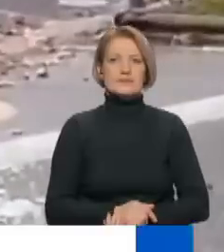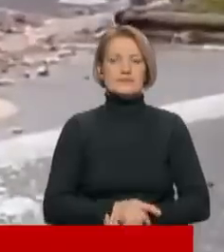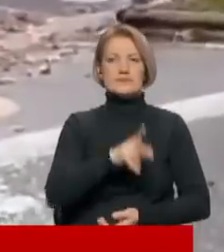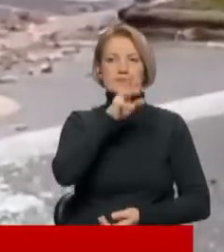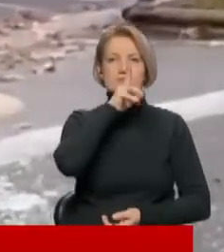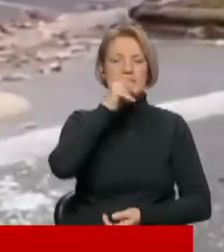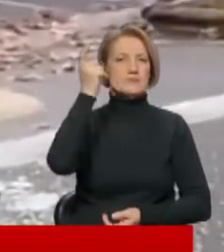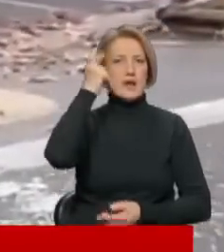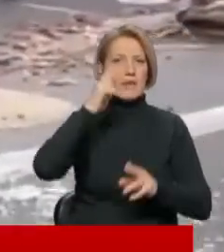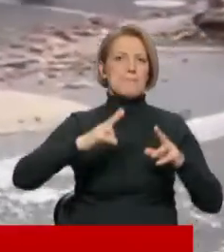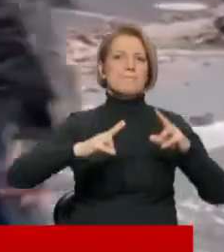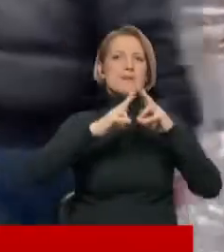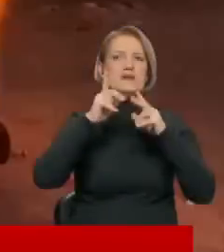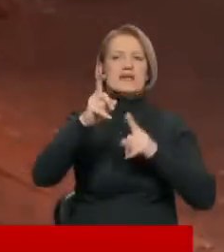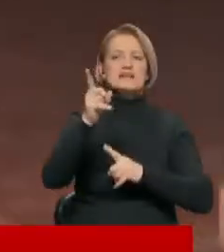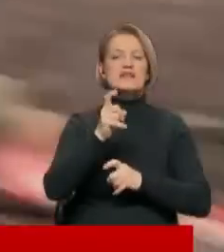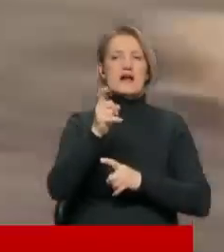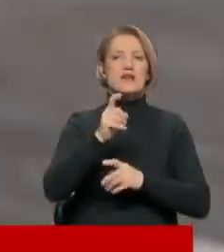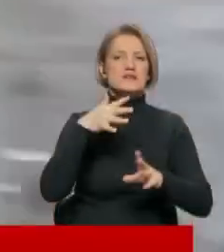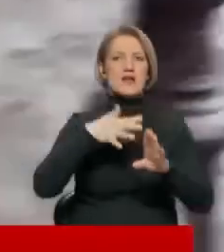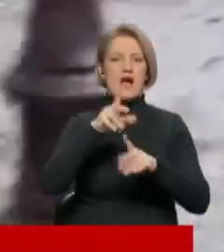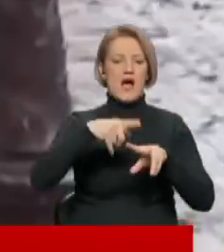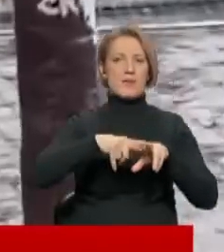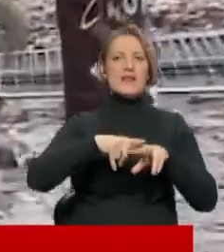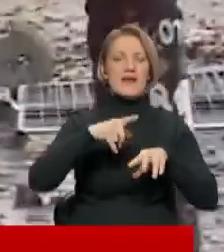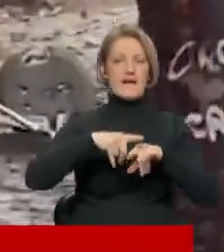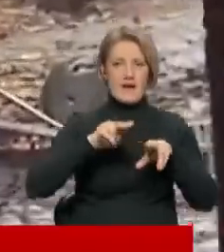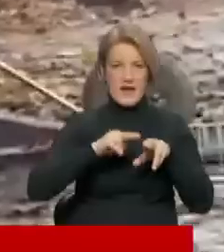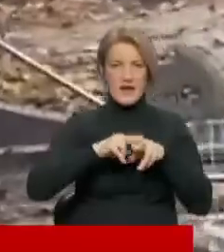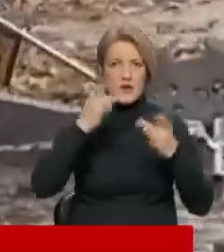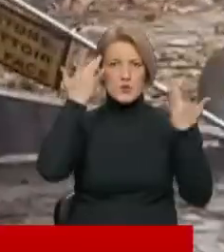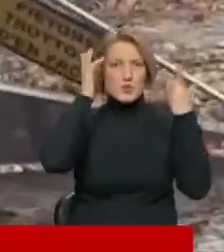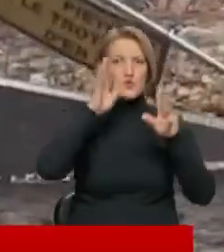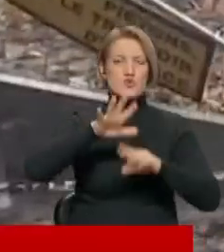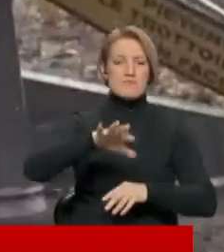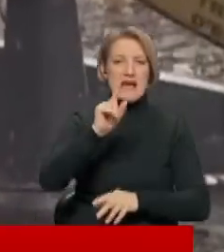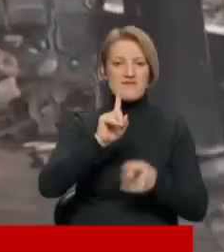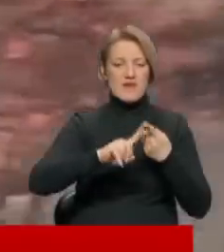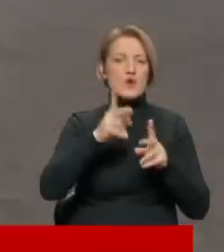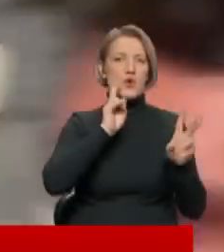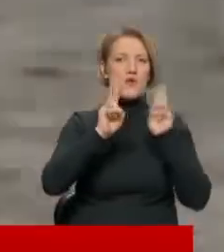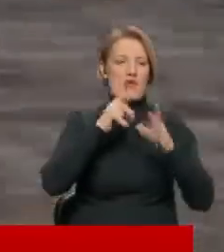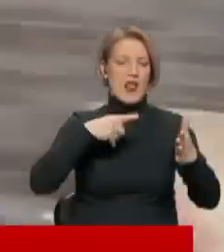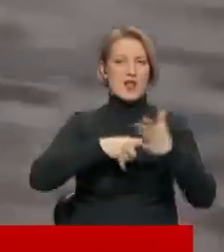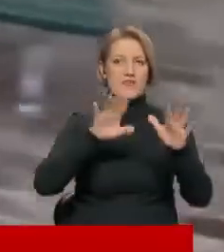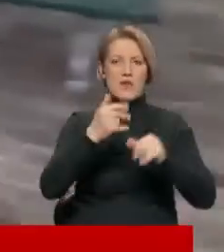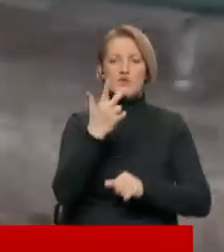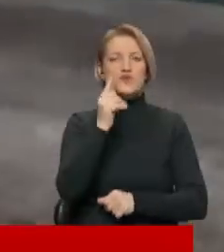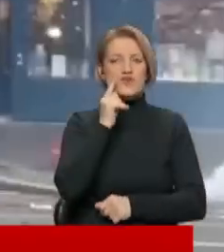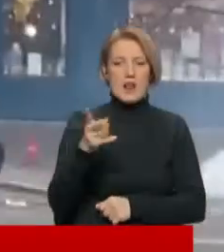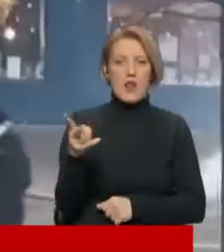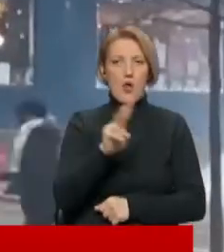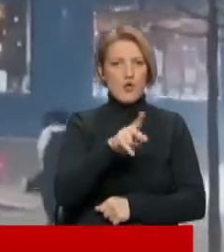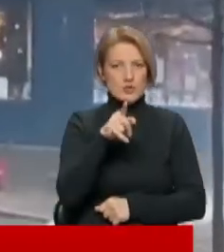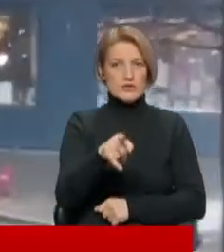Fransa'nın başkenti Paris'te silahlı saldırgan Ahmet Kaya Kültür Merkezi ve bir kuaförü hedef aldı 3 kişinin hayatını kaybettiği